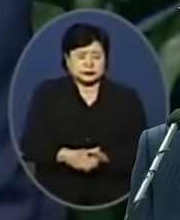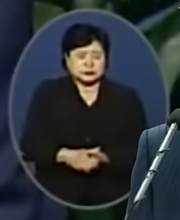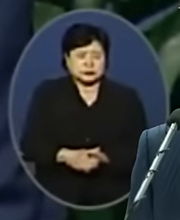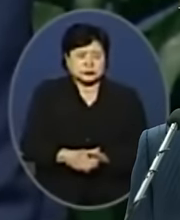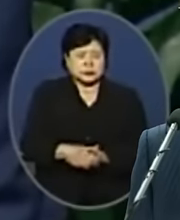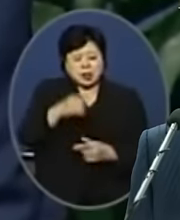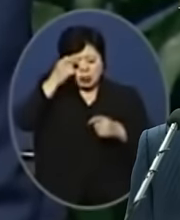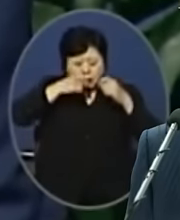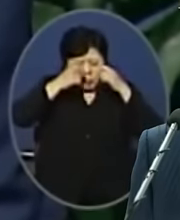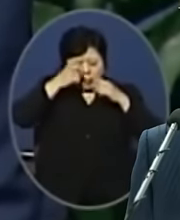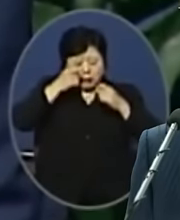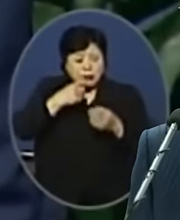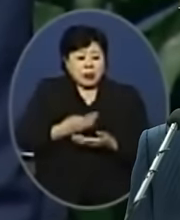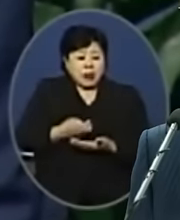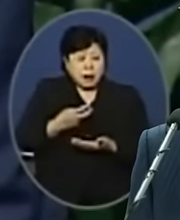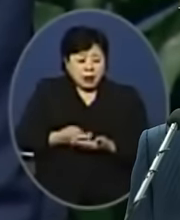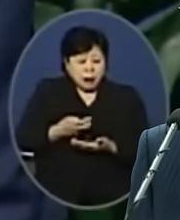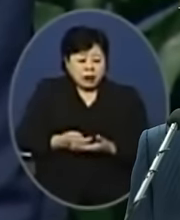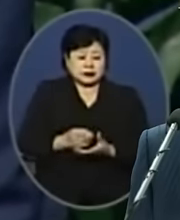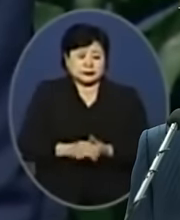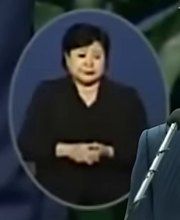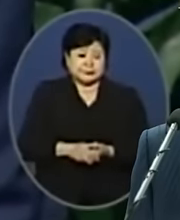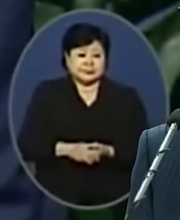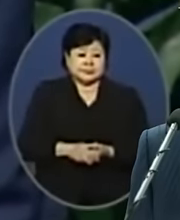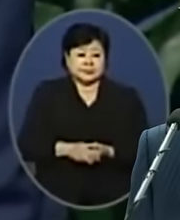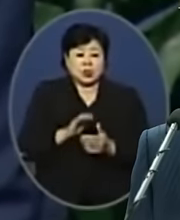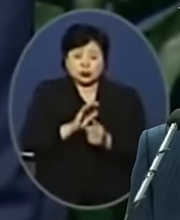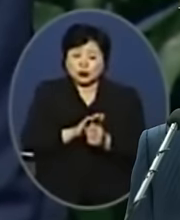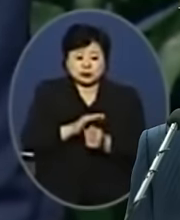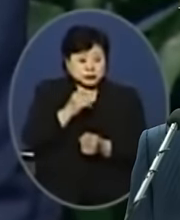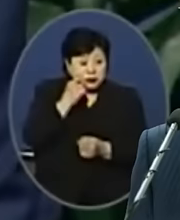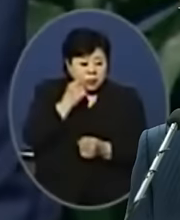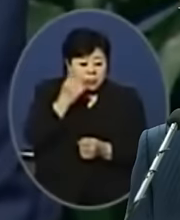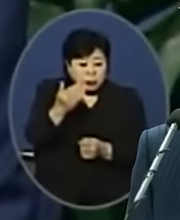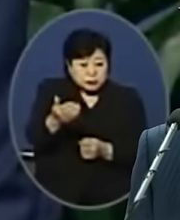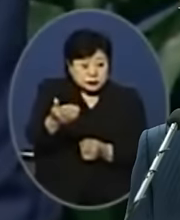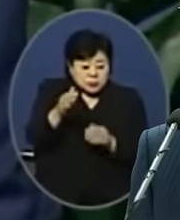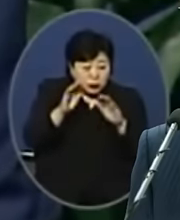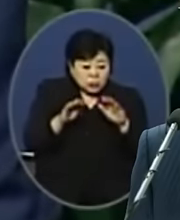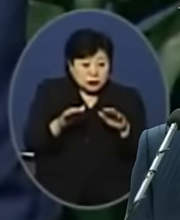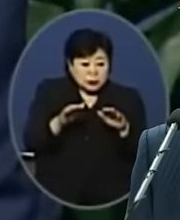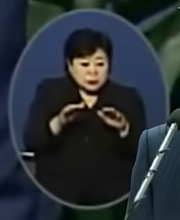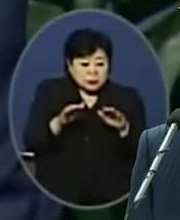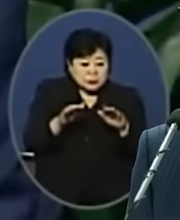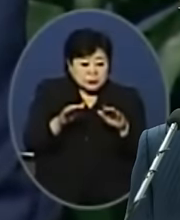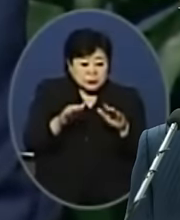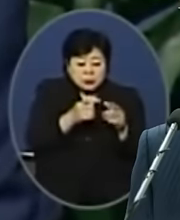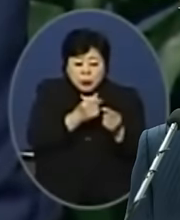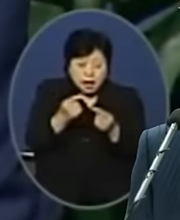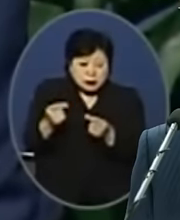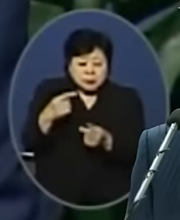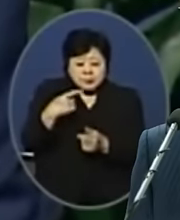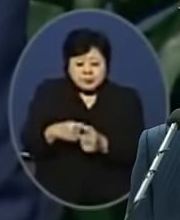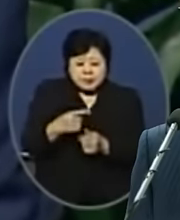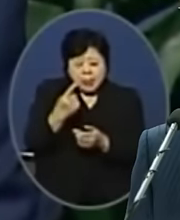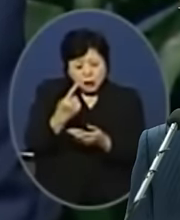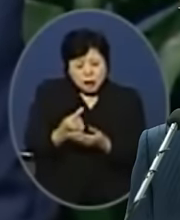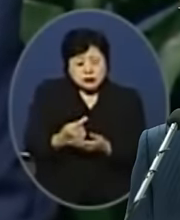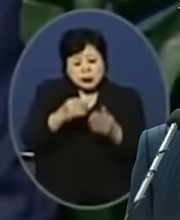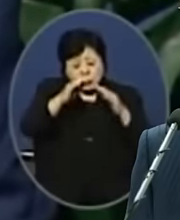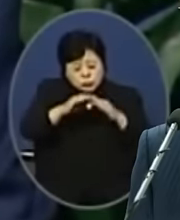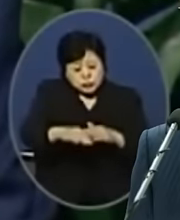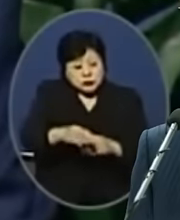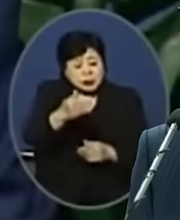울고 불고 야단 법석이 났는데 어떻게 도와줄 수 있습니까? 여러분 오늘 이와 같은 핍박이 와서 다